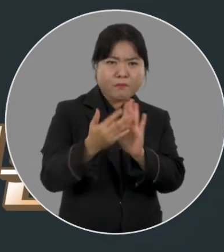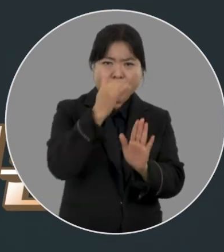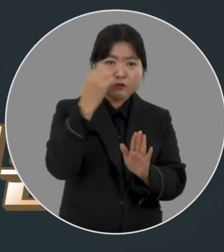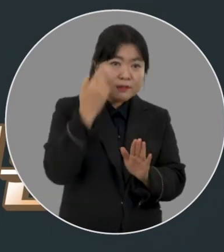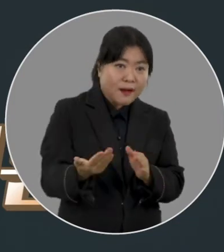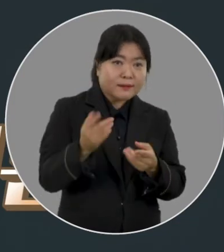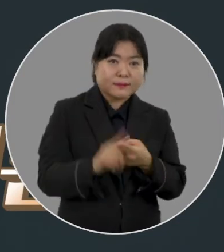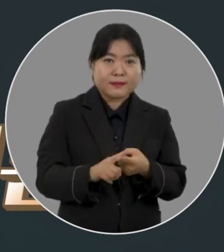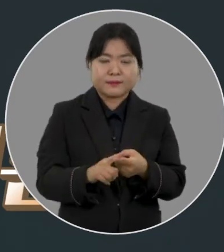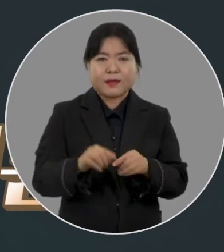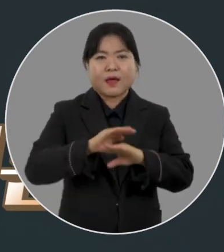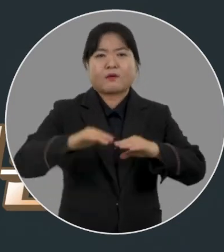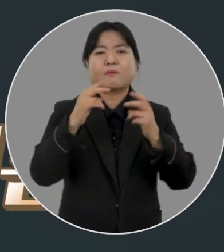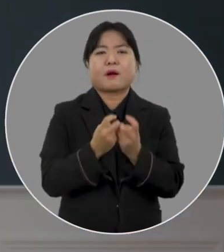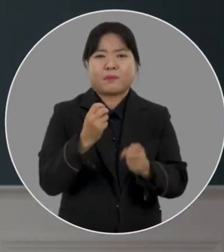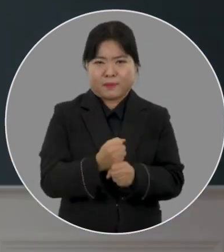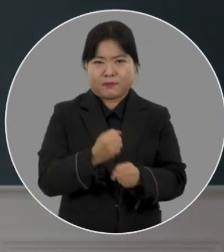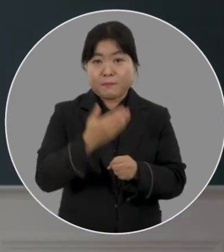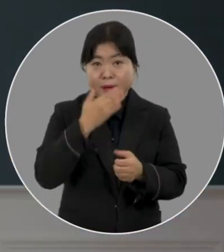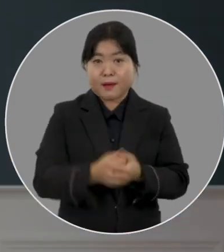하는 적확한 대안이 만들어지는 겁니다.